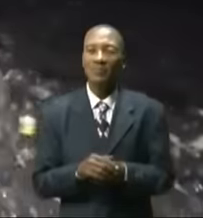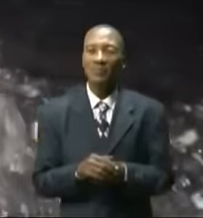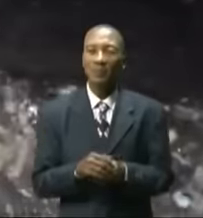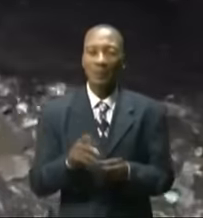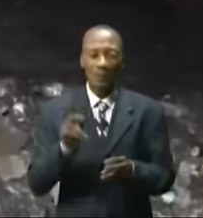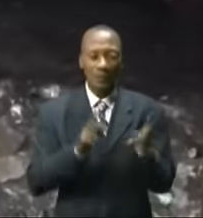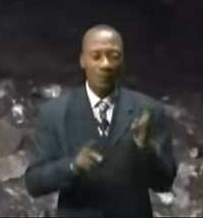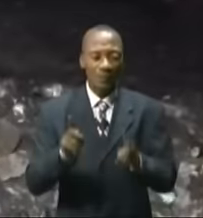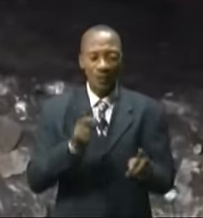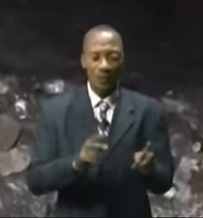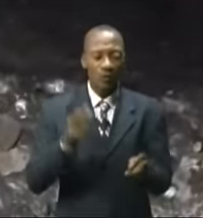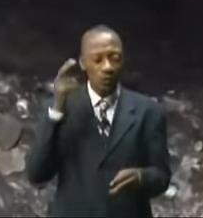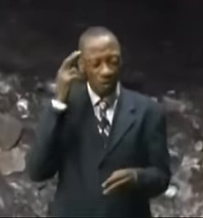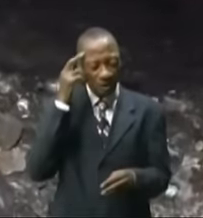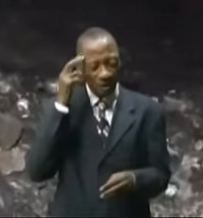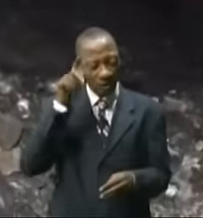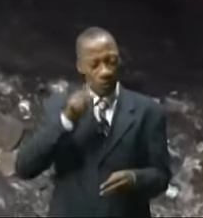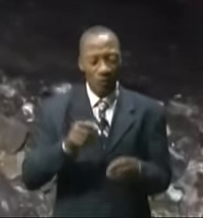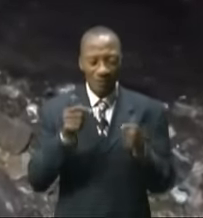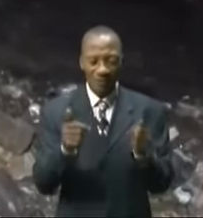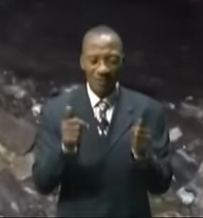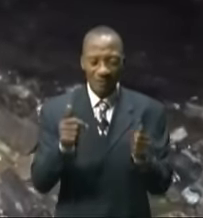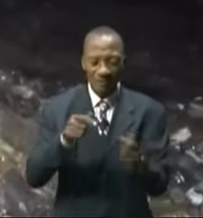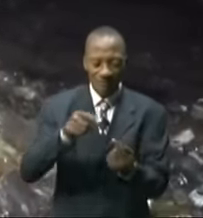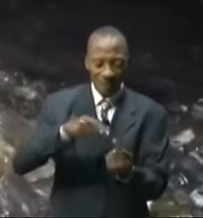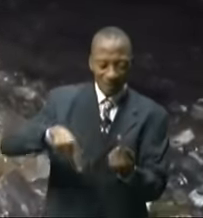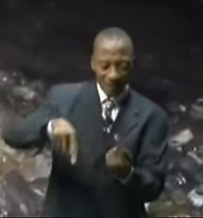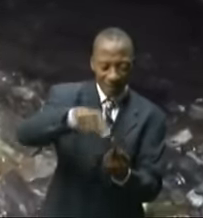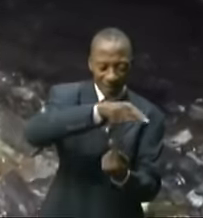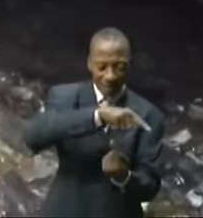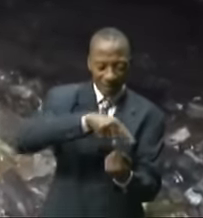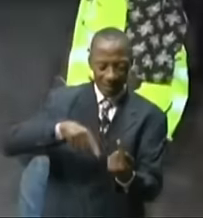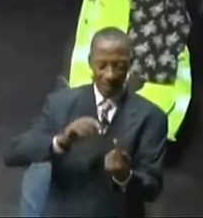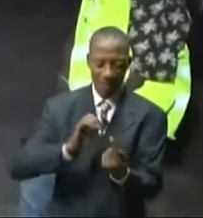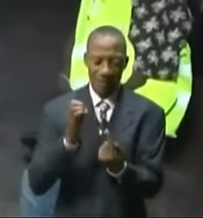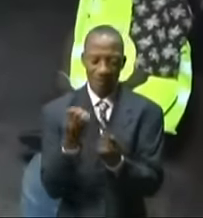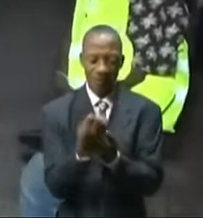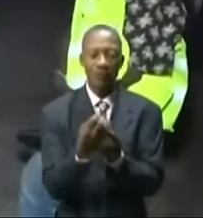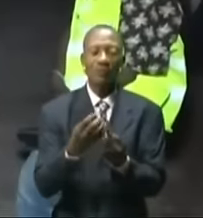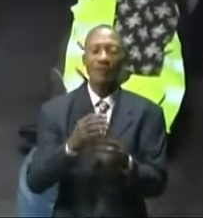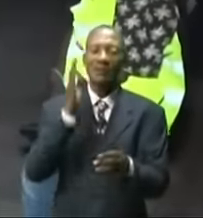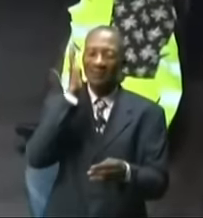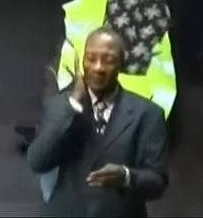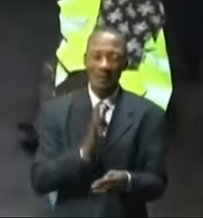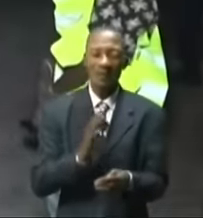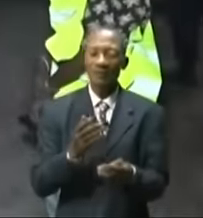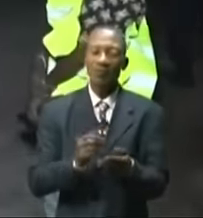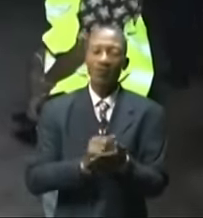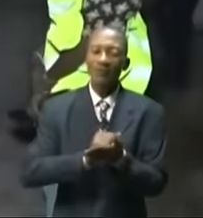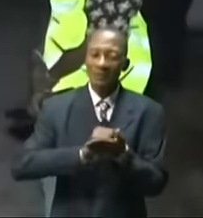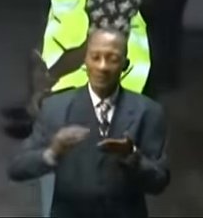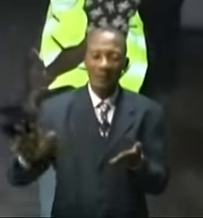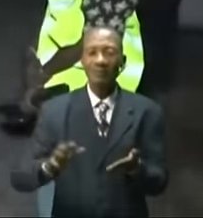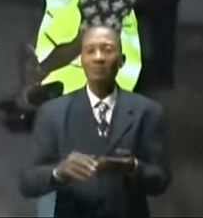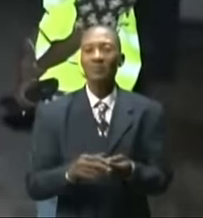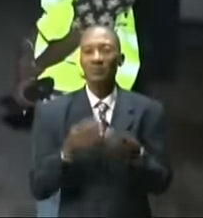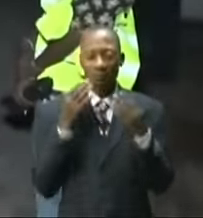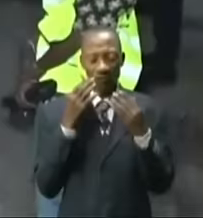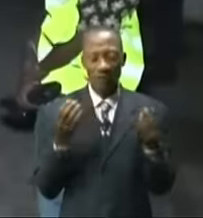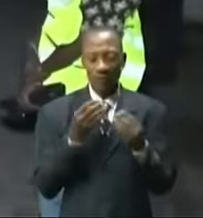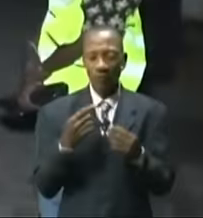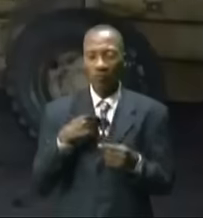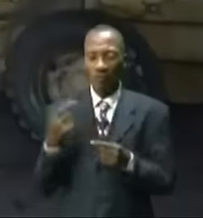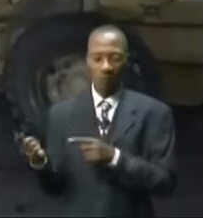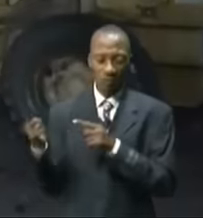besoin de vivre dans un environnement sain. Raison pour laquelle vous me voyez ici en train de superviser et